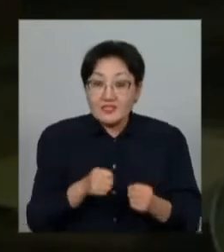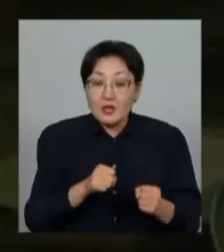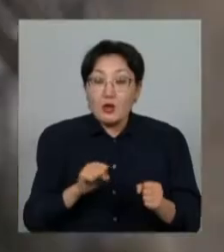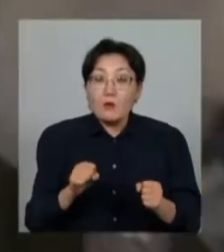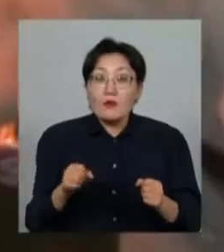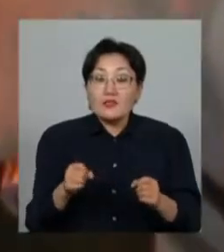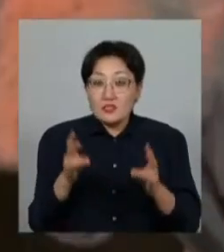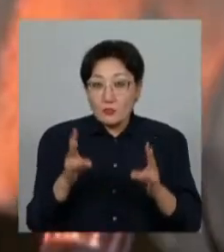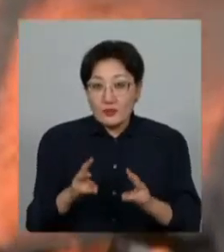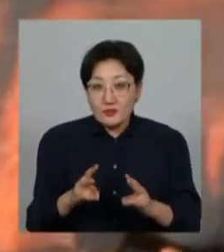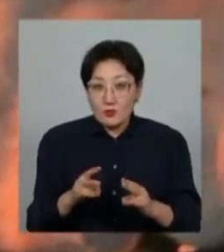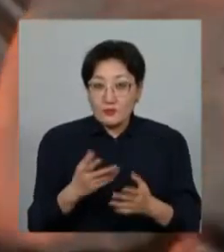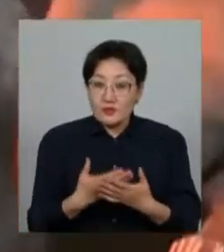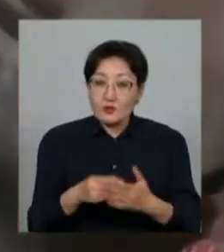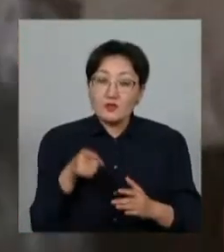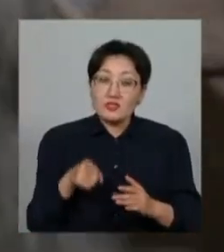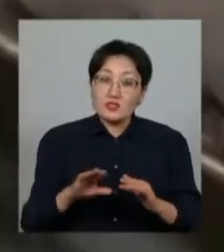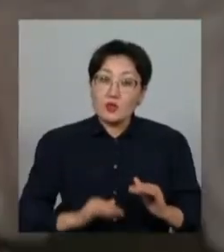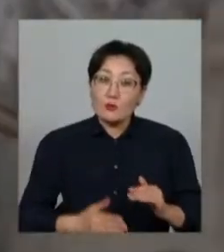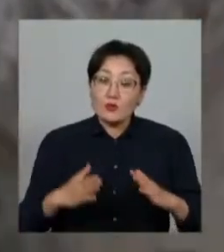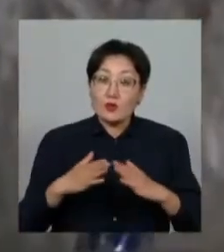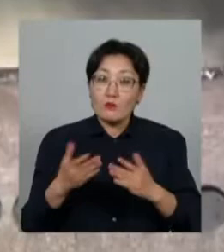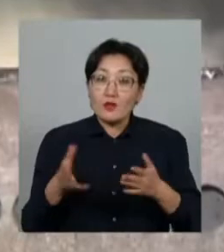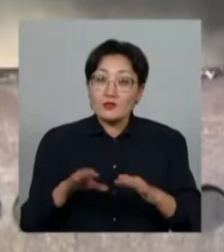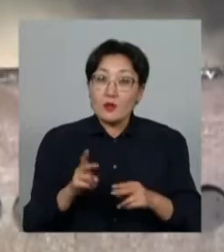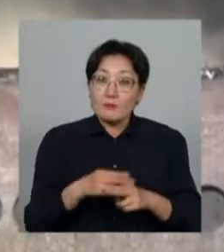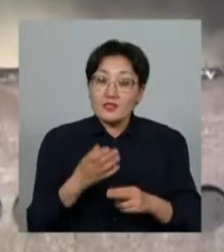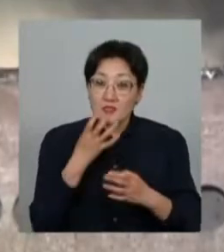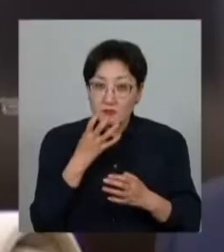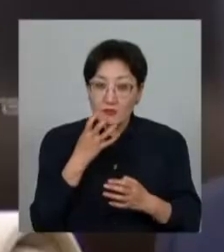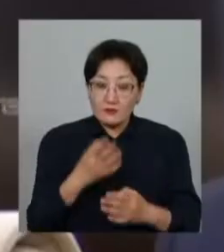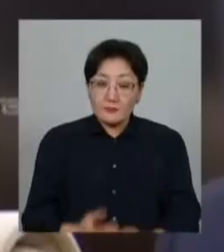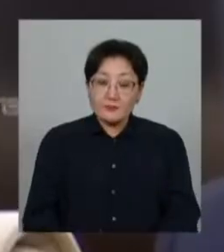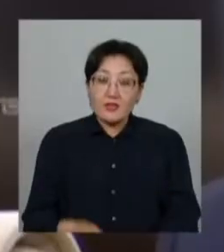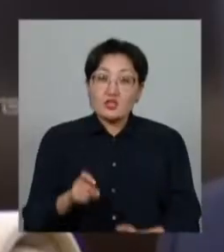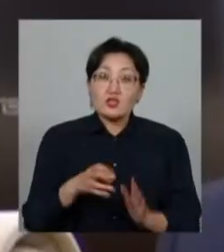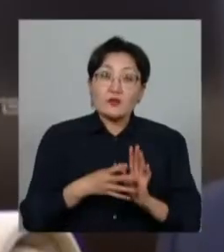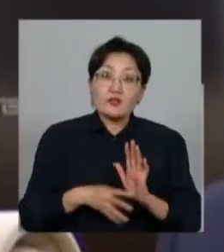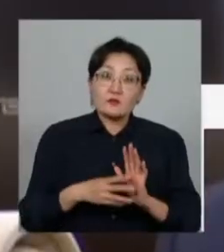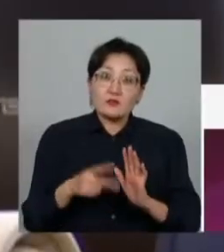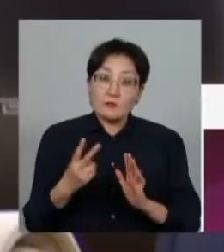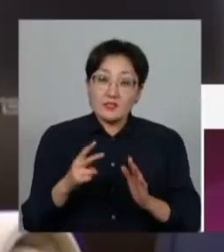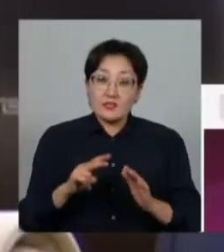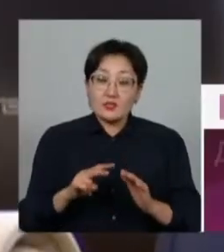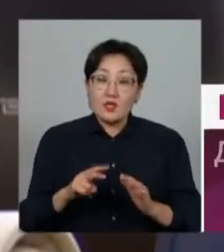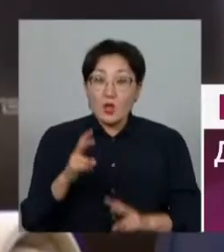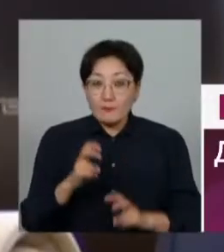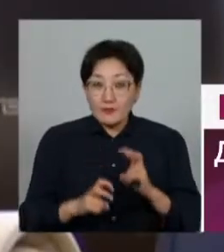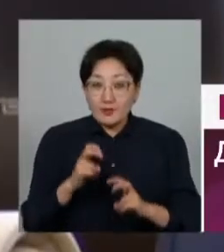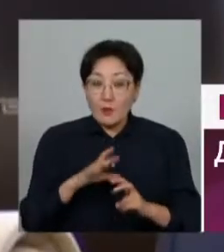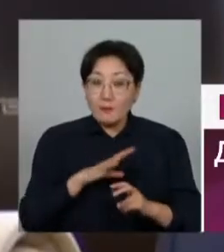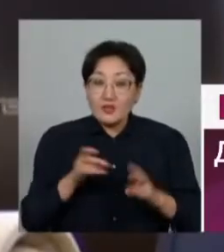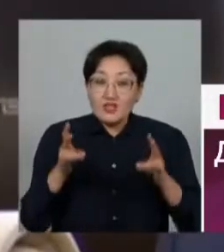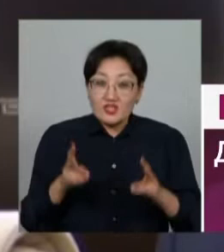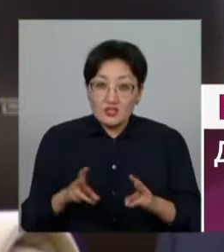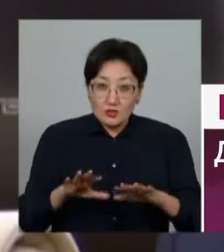на тепловой электростанции порядка 1000 домов в Темиртау остались без тепла. В 192 предприятиях произошли несчастные